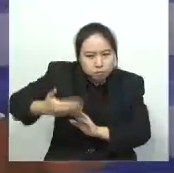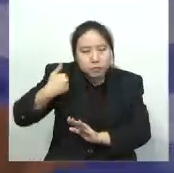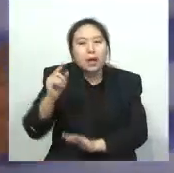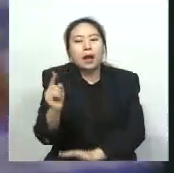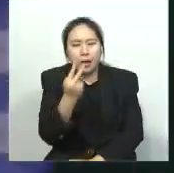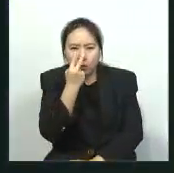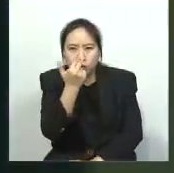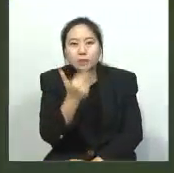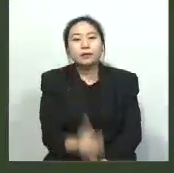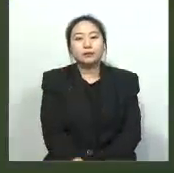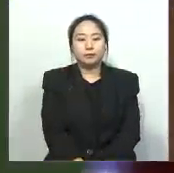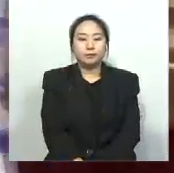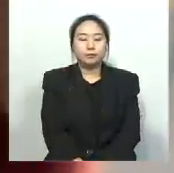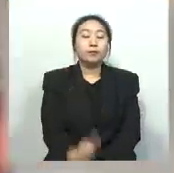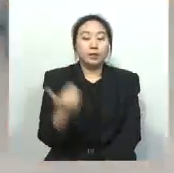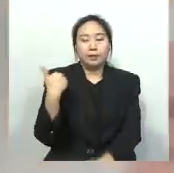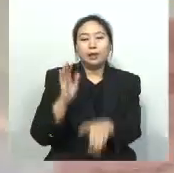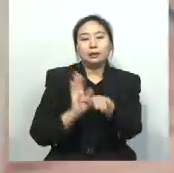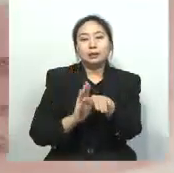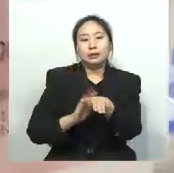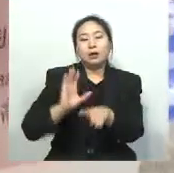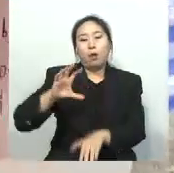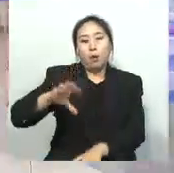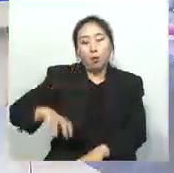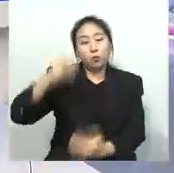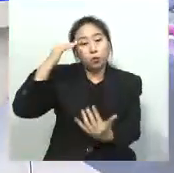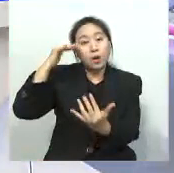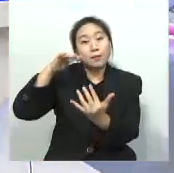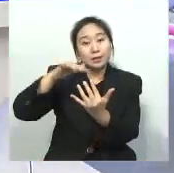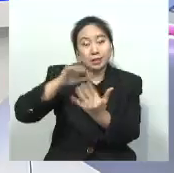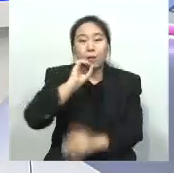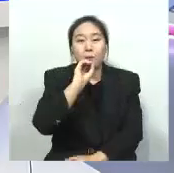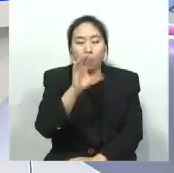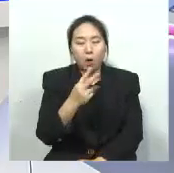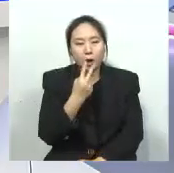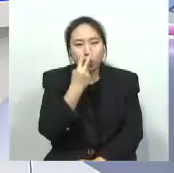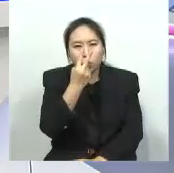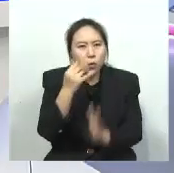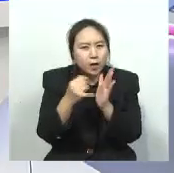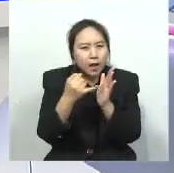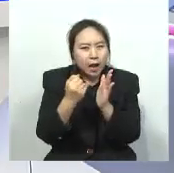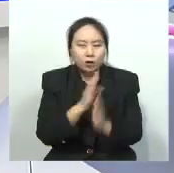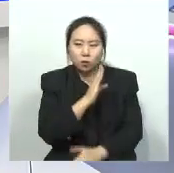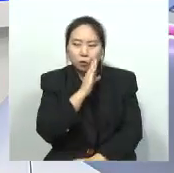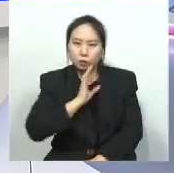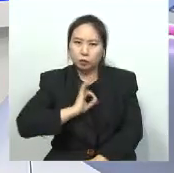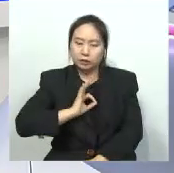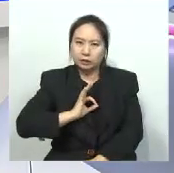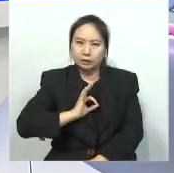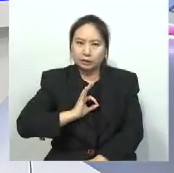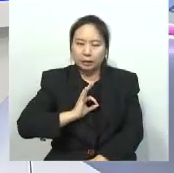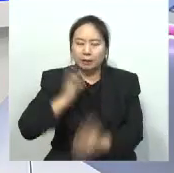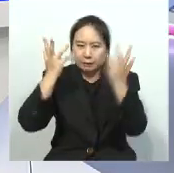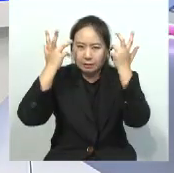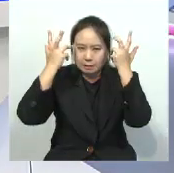ค่ะก็มีคำเตือนออกมาจากกรมสุขภาพจิตด้วยว่าให้สังเกตง่ายๆว่าถ้าเกิดคุณมีอาการนี้เท่ากับคุณเ